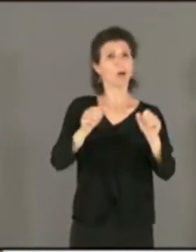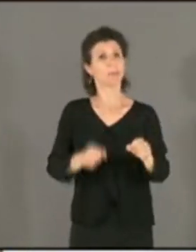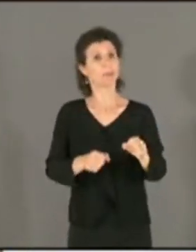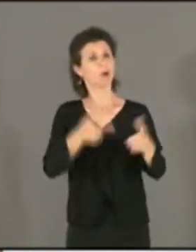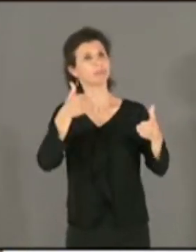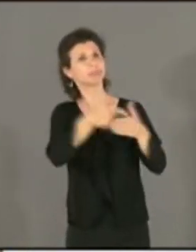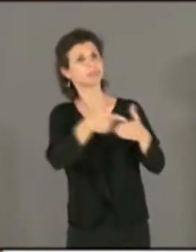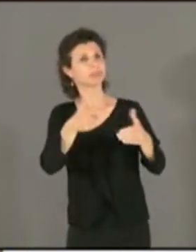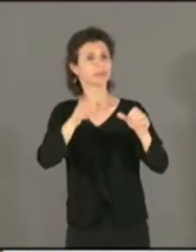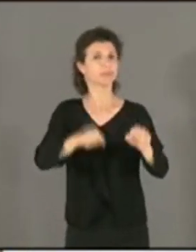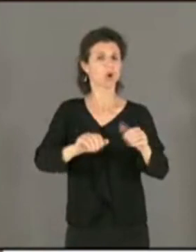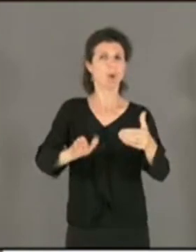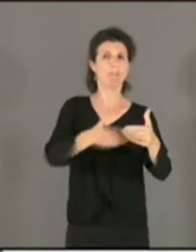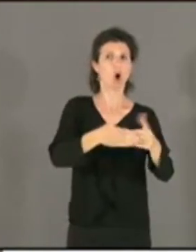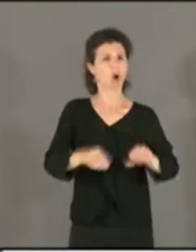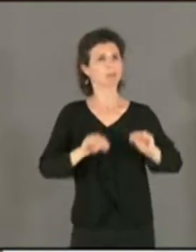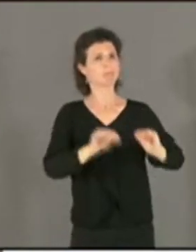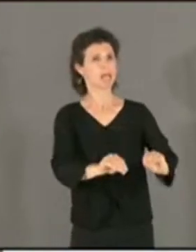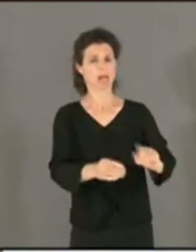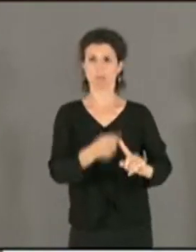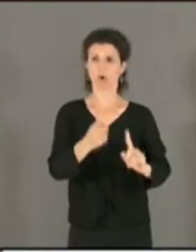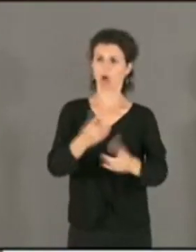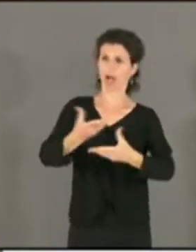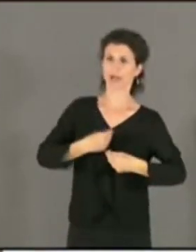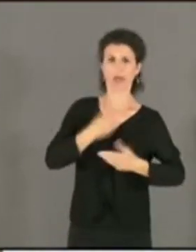pour y mettre une porte, pour accueillir mieux le public.